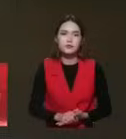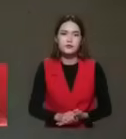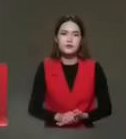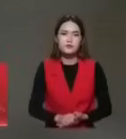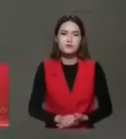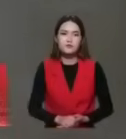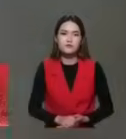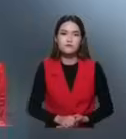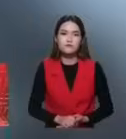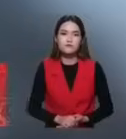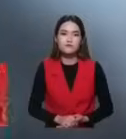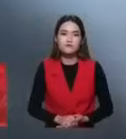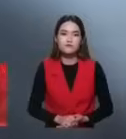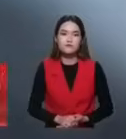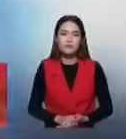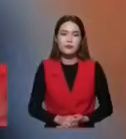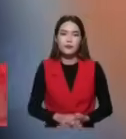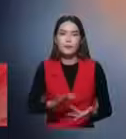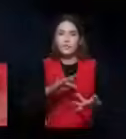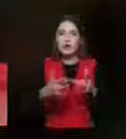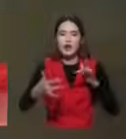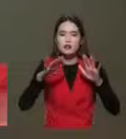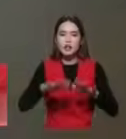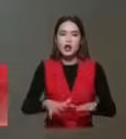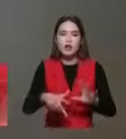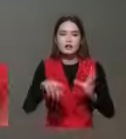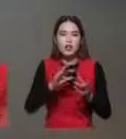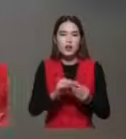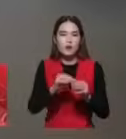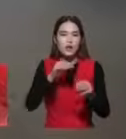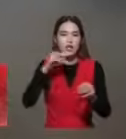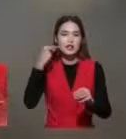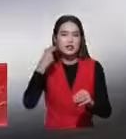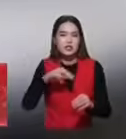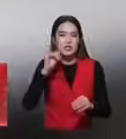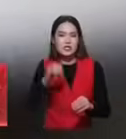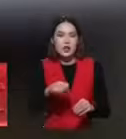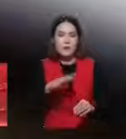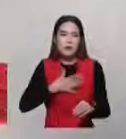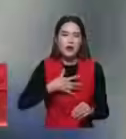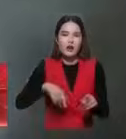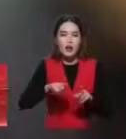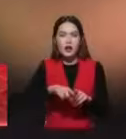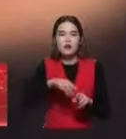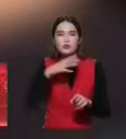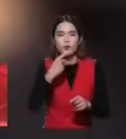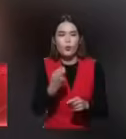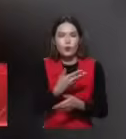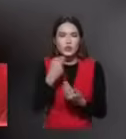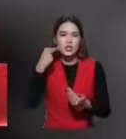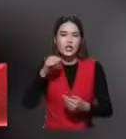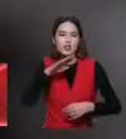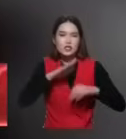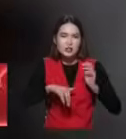пробег, 1200 пробег. Әлеуметтік желіде аспан асты елінің көлігінің сапасына сын айтқан осындай видеолар аз емес. Оны Қытайдың сарапшылары